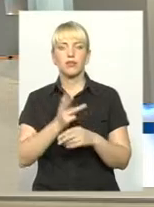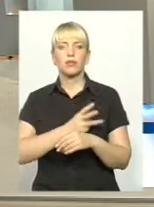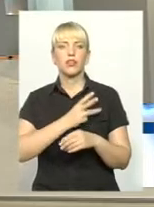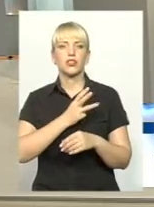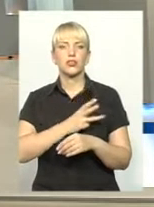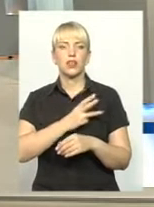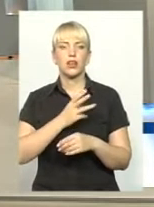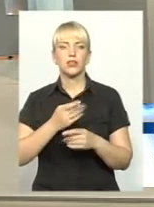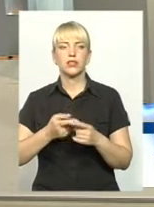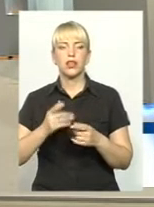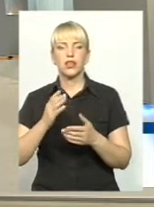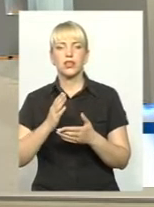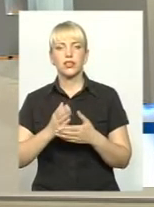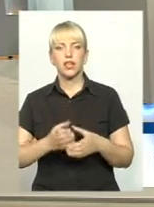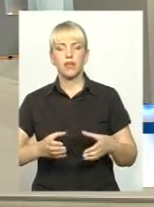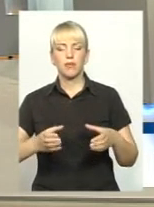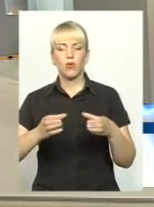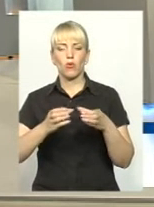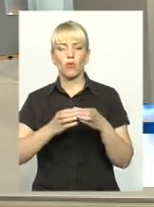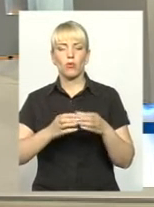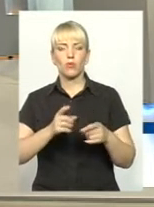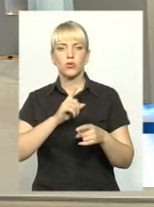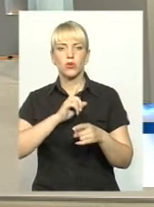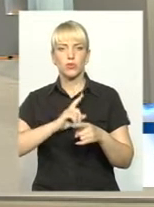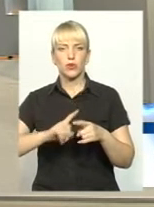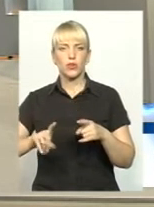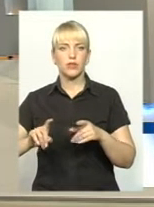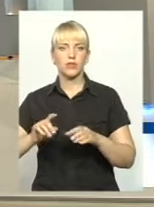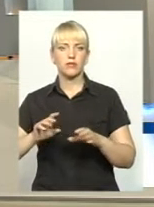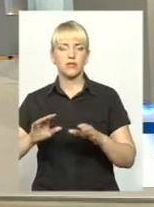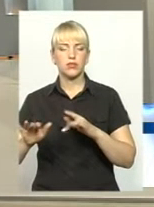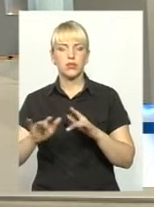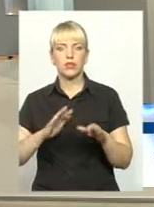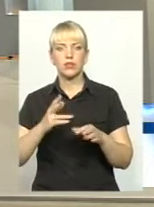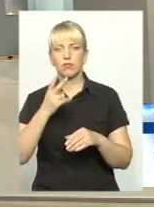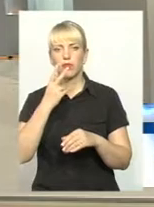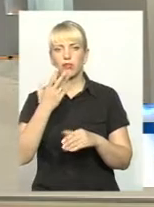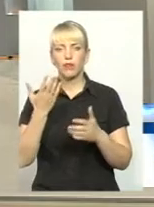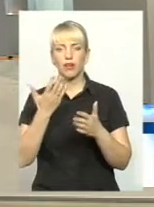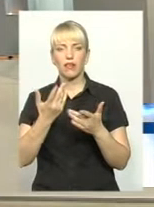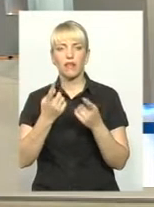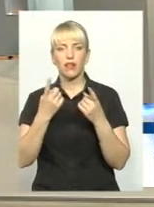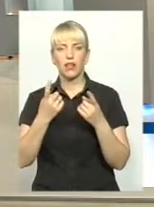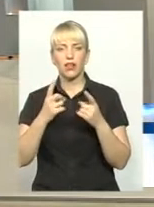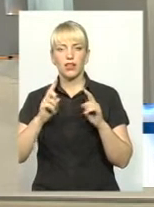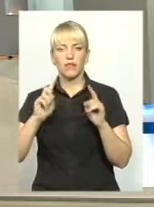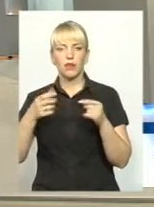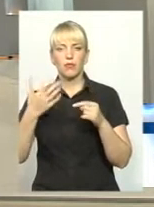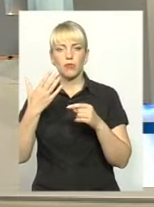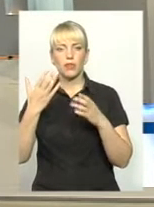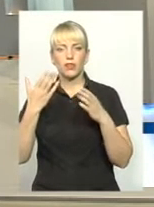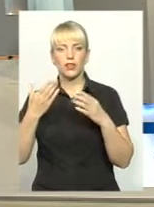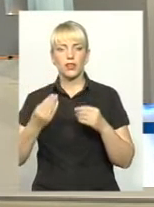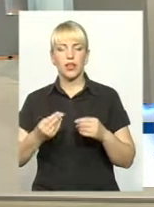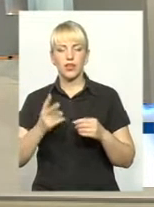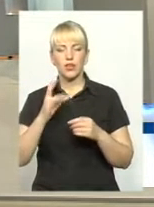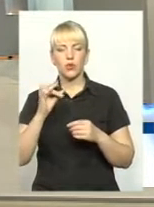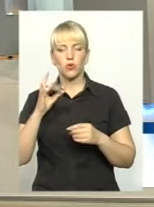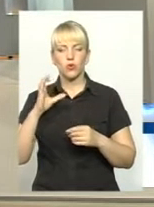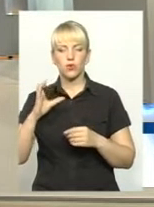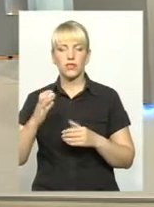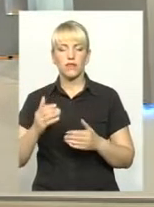корпусу оперативно-раптової дії. Ми бачимо, які великі вимоги, які п'ятиденні курси виживання,